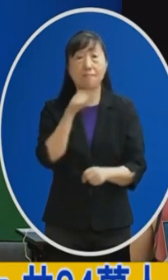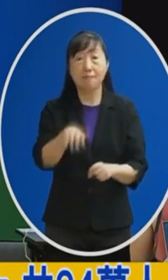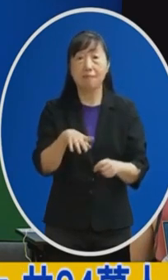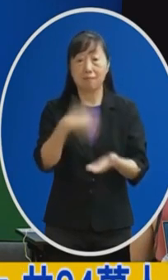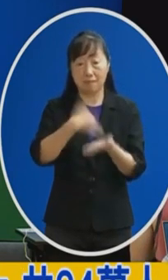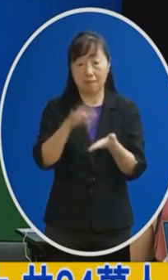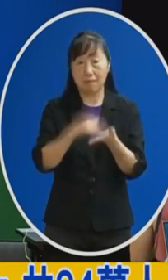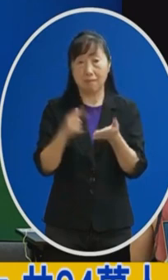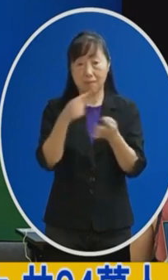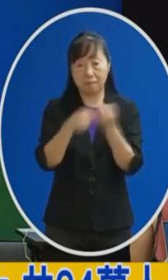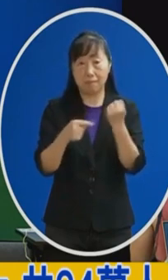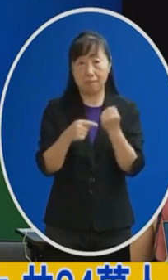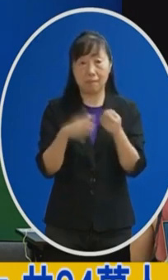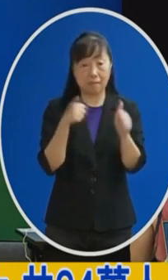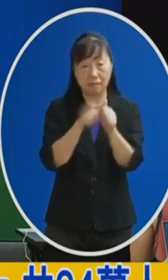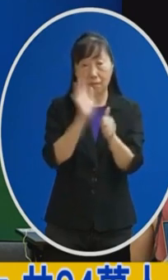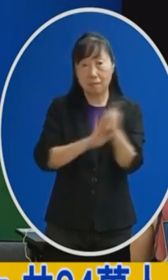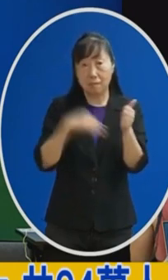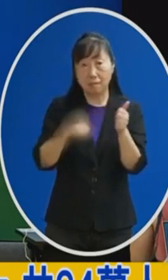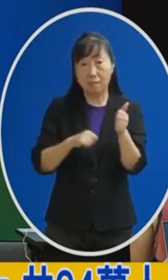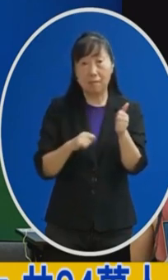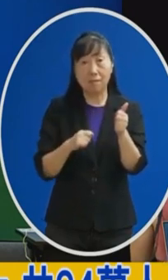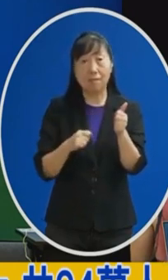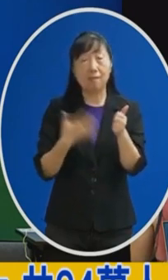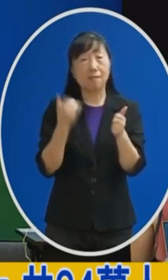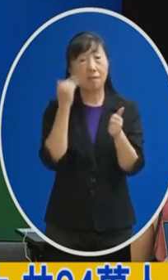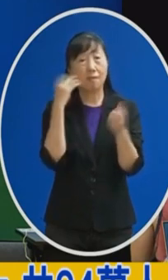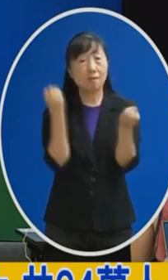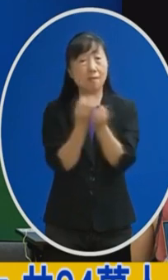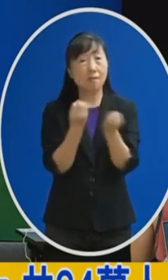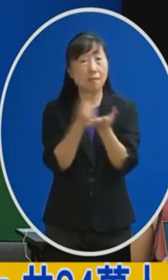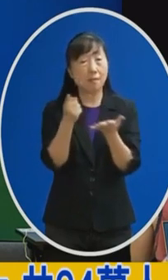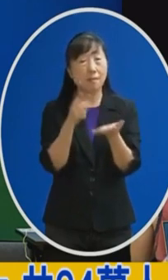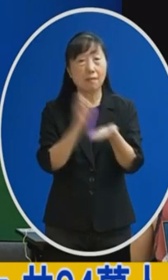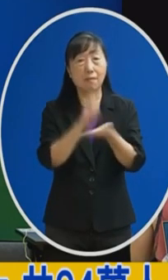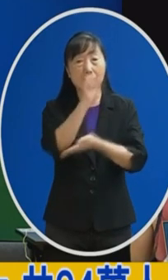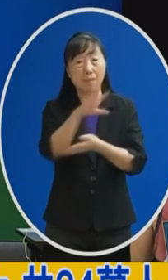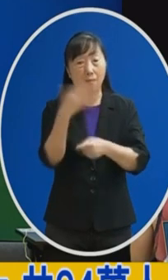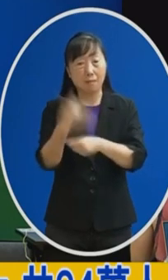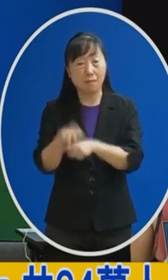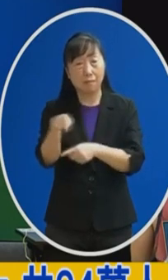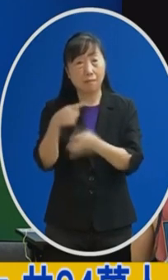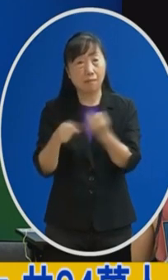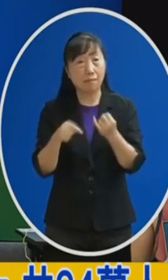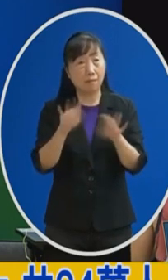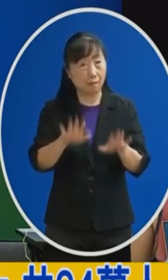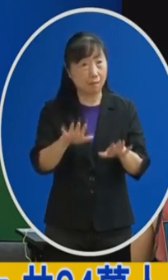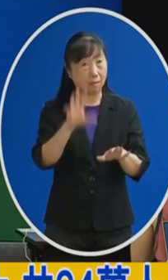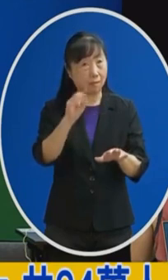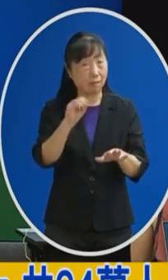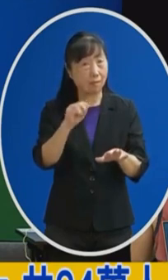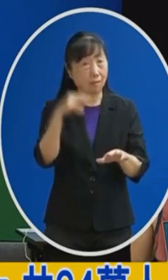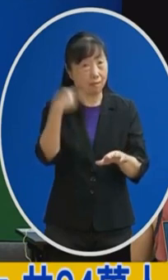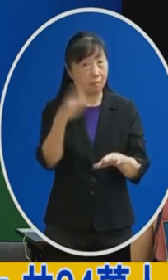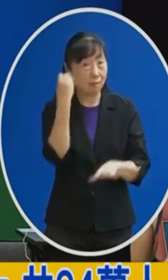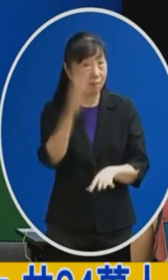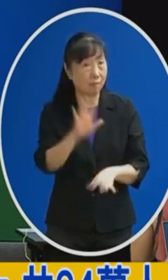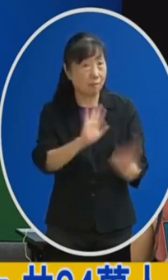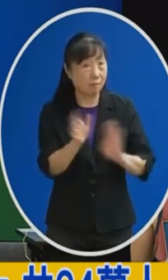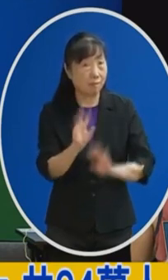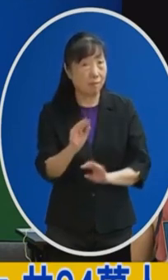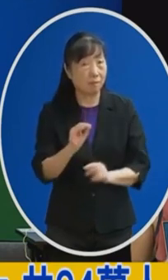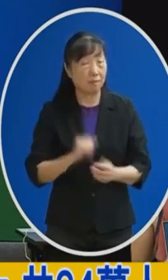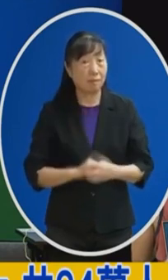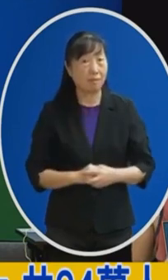的统计数字、不良反应以及疫苗不良事件通报及死亡，今天是不是还有一个解剖的结果会出炉？谢